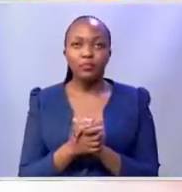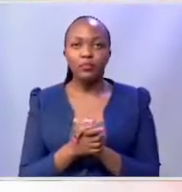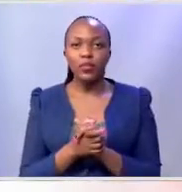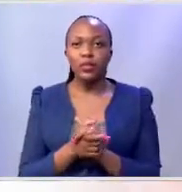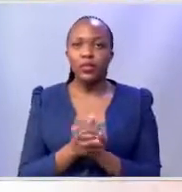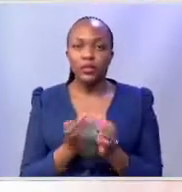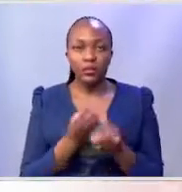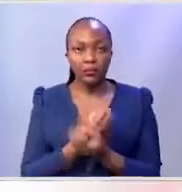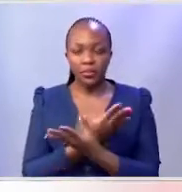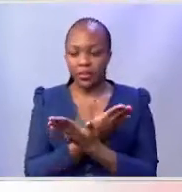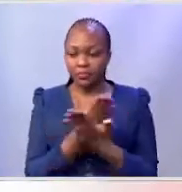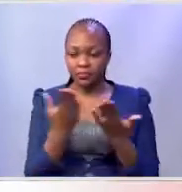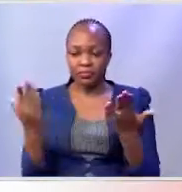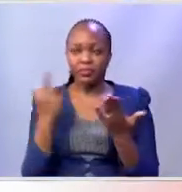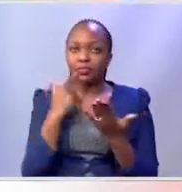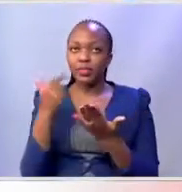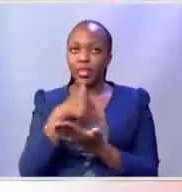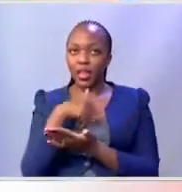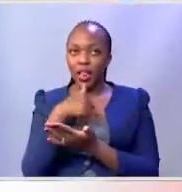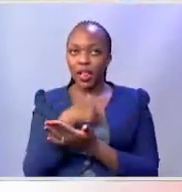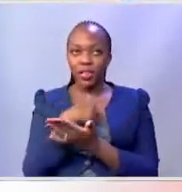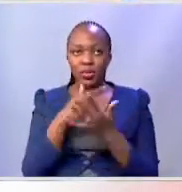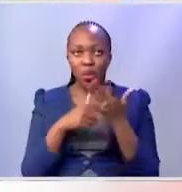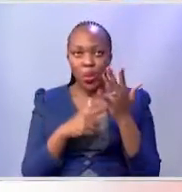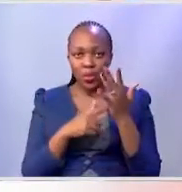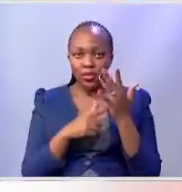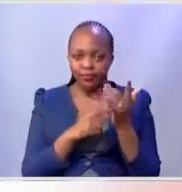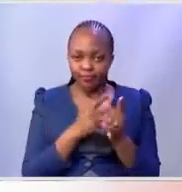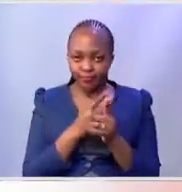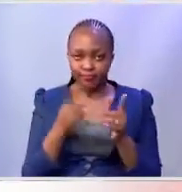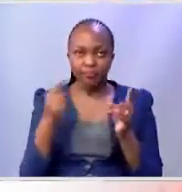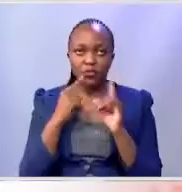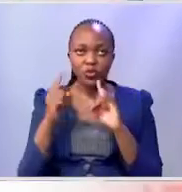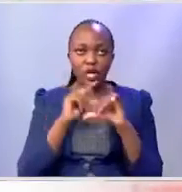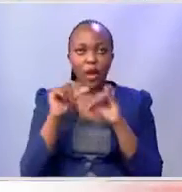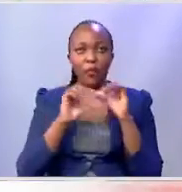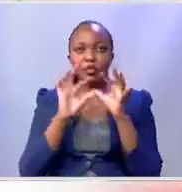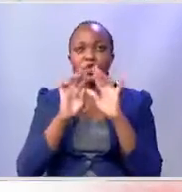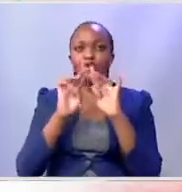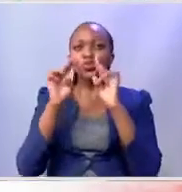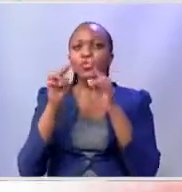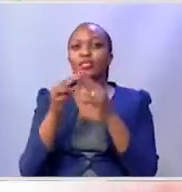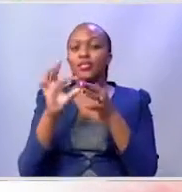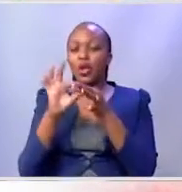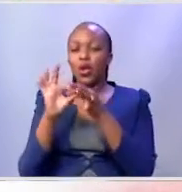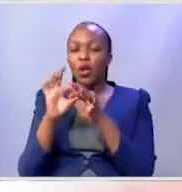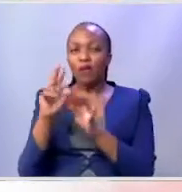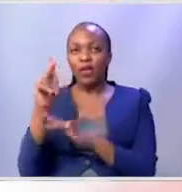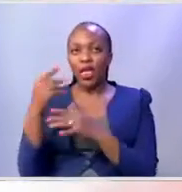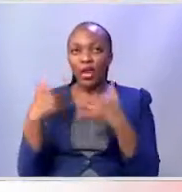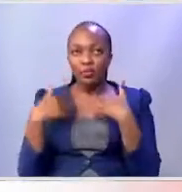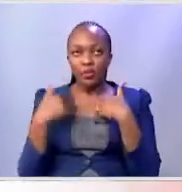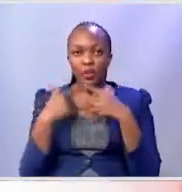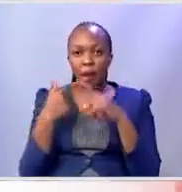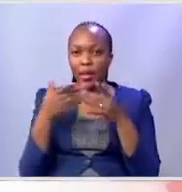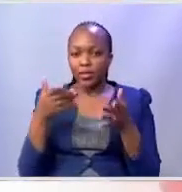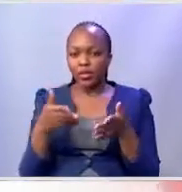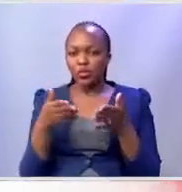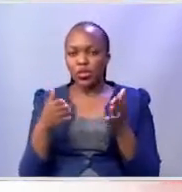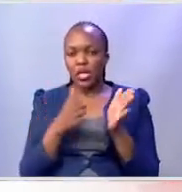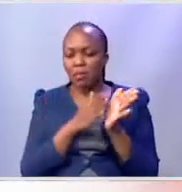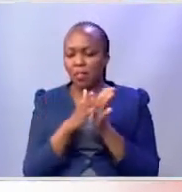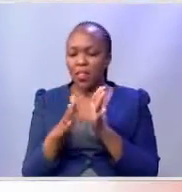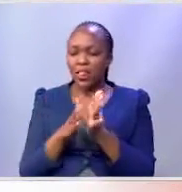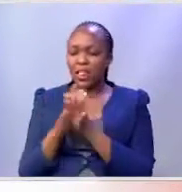Wengi wa hawa wanatuambia ya kwamba eti wanasema mambo ya umoja ya Wakenya. Wao leo